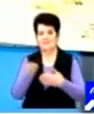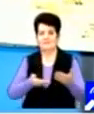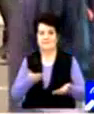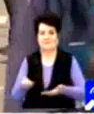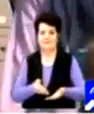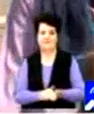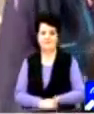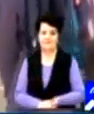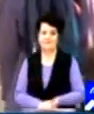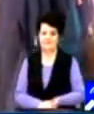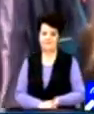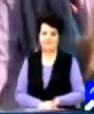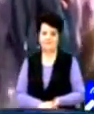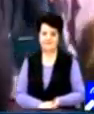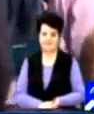pas.